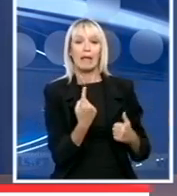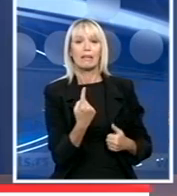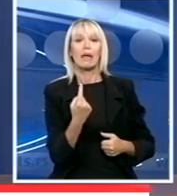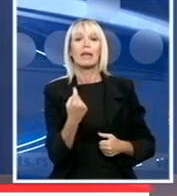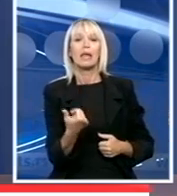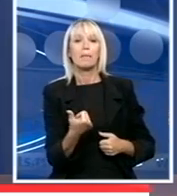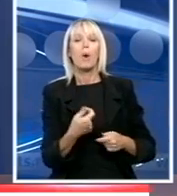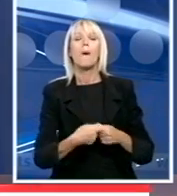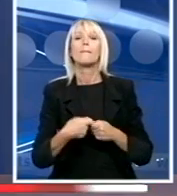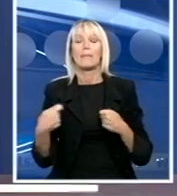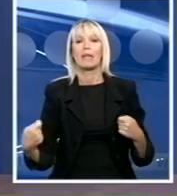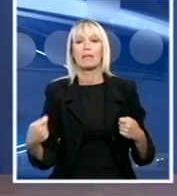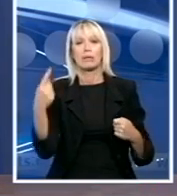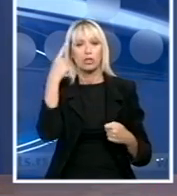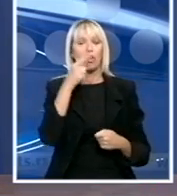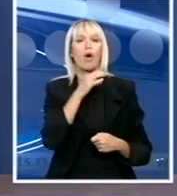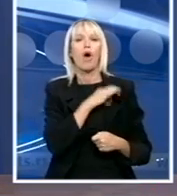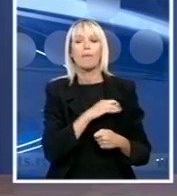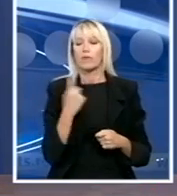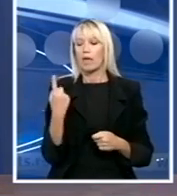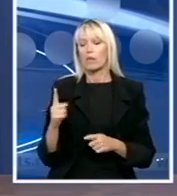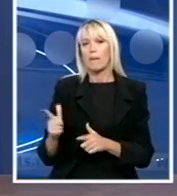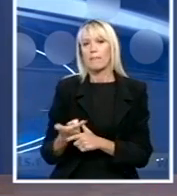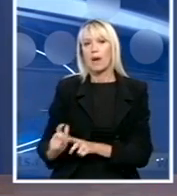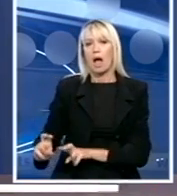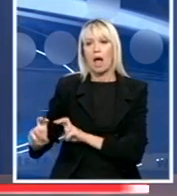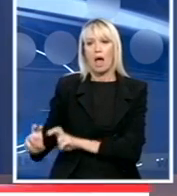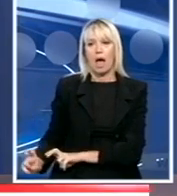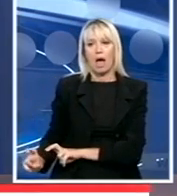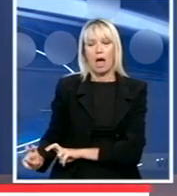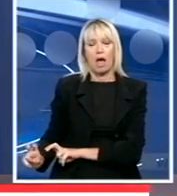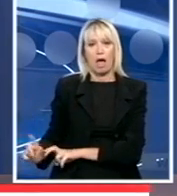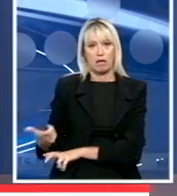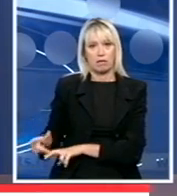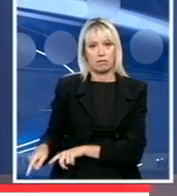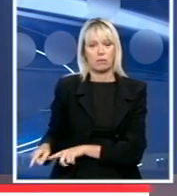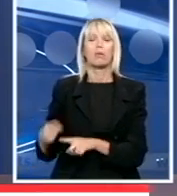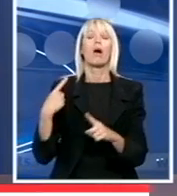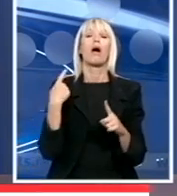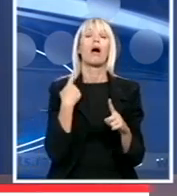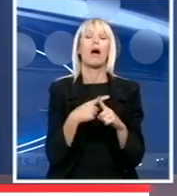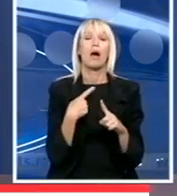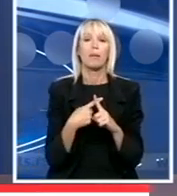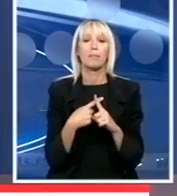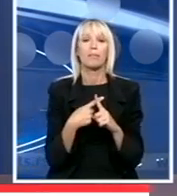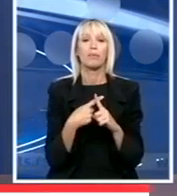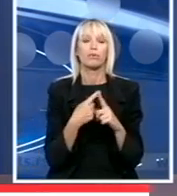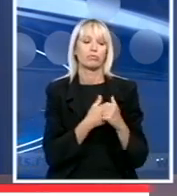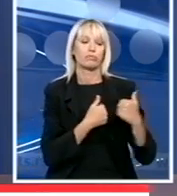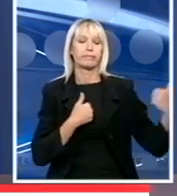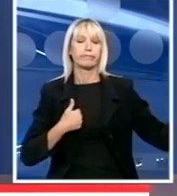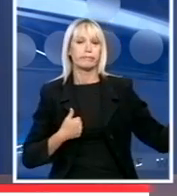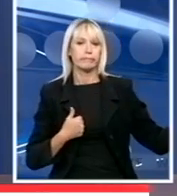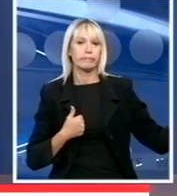metra, odnosno obavezno jednog praznog sedišta između ljudi, i određena je fizička distanca